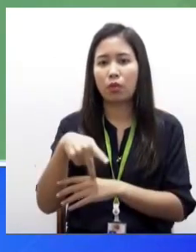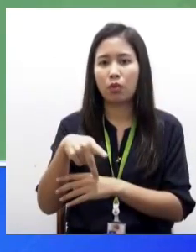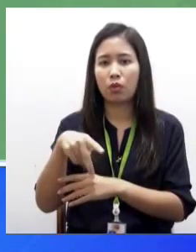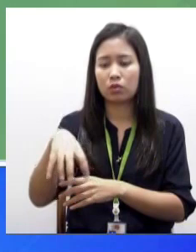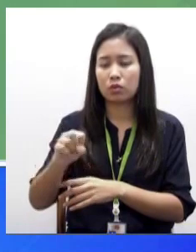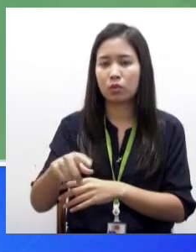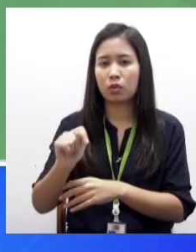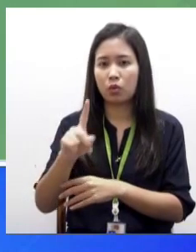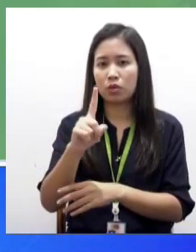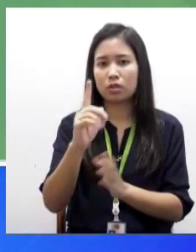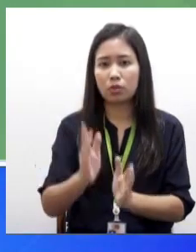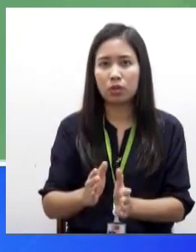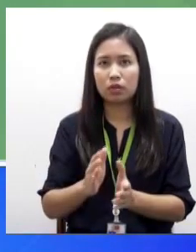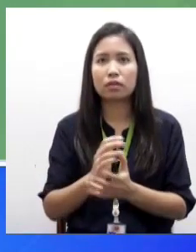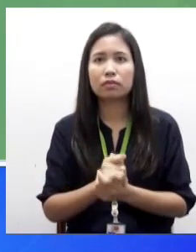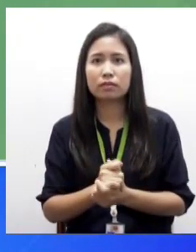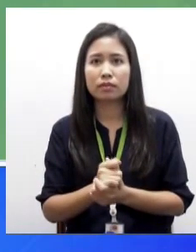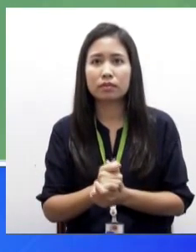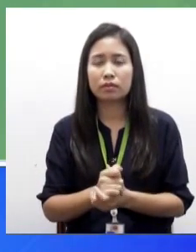นะครับส่วนในข้อมูลที่ติดเชื้อ 8